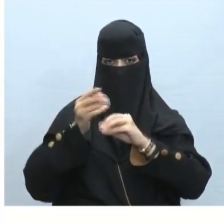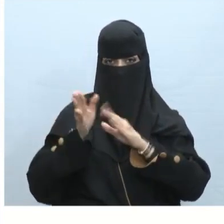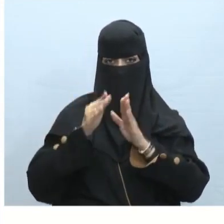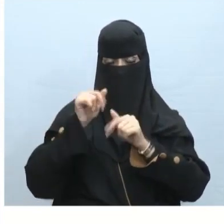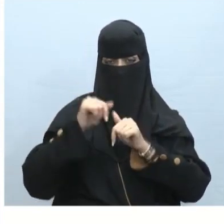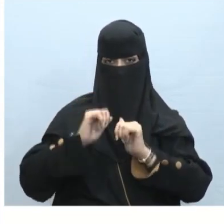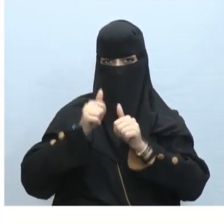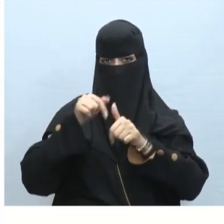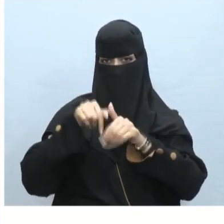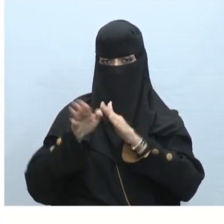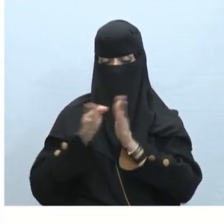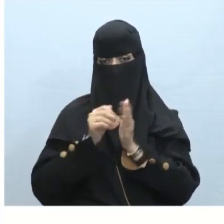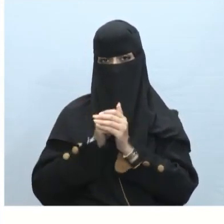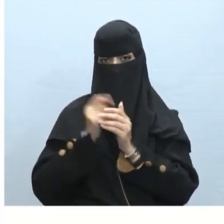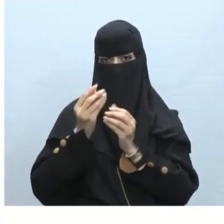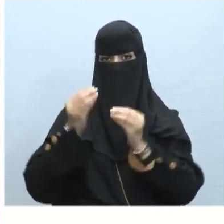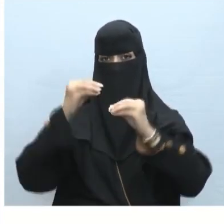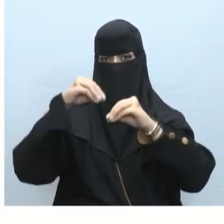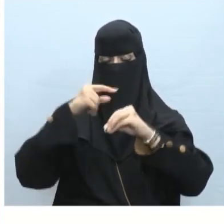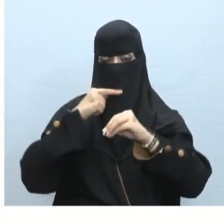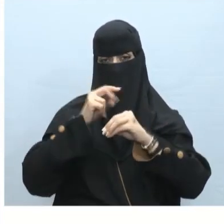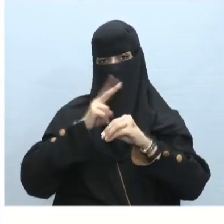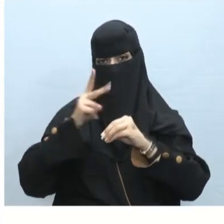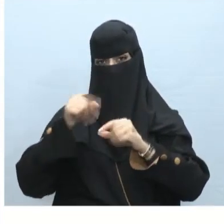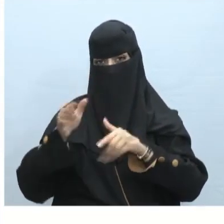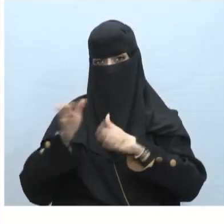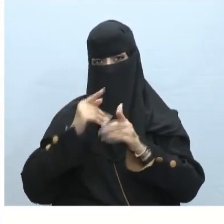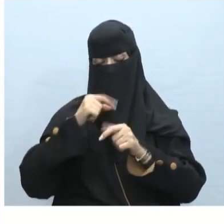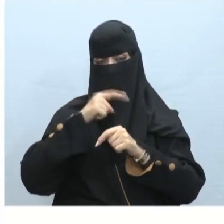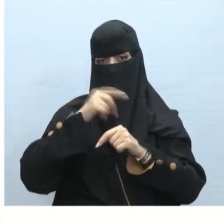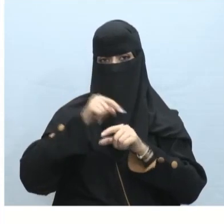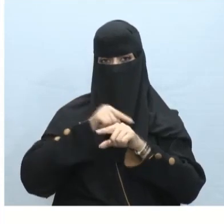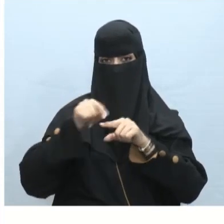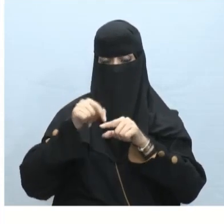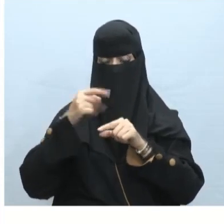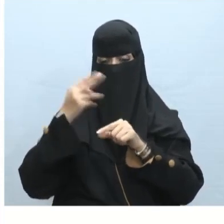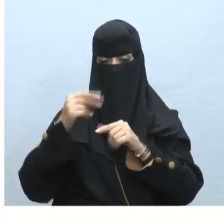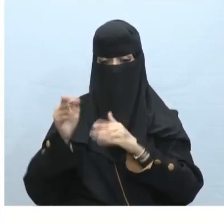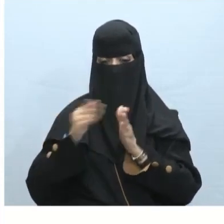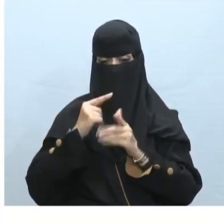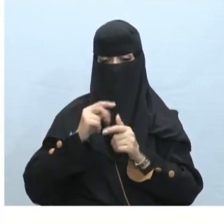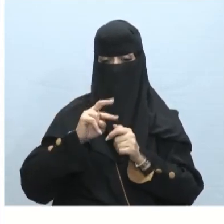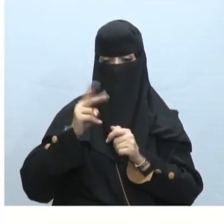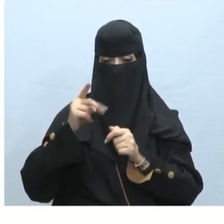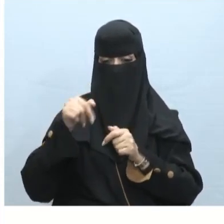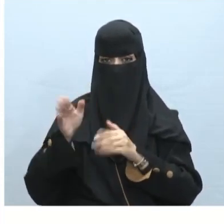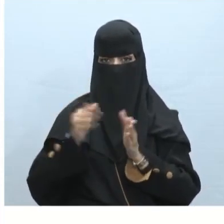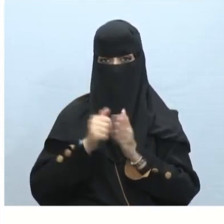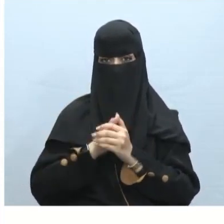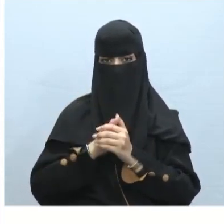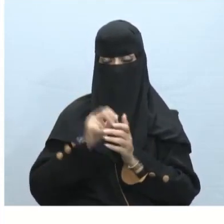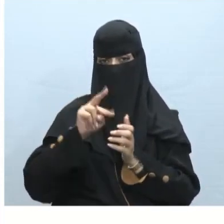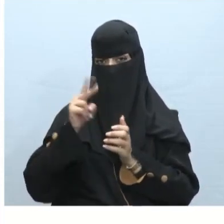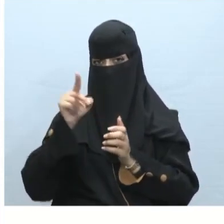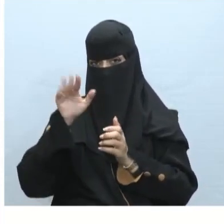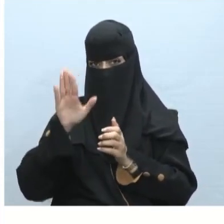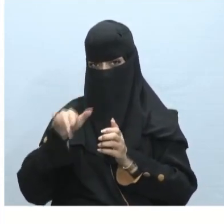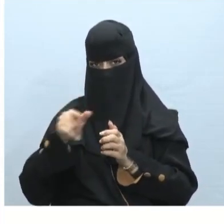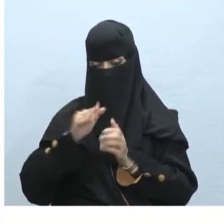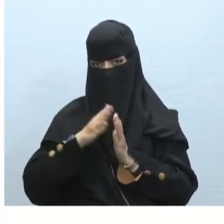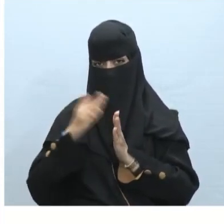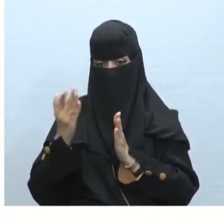من خلال هذه الايقونه اضافه المزيد من الاشكال الى رسم سمارت ارت بالضغط على السهم الموجود